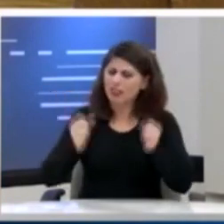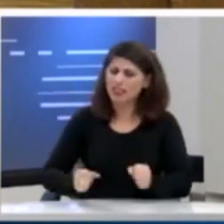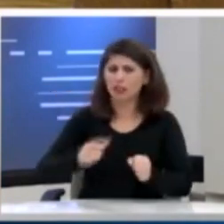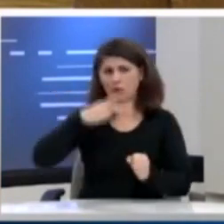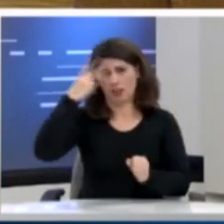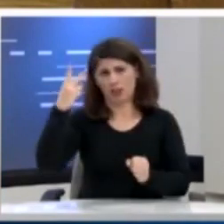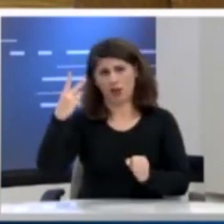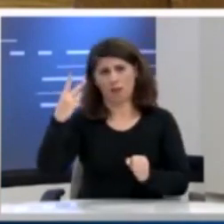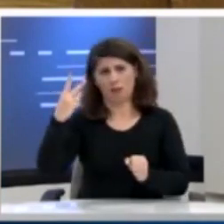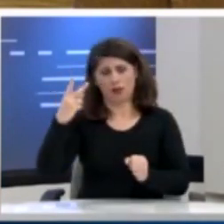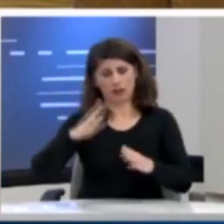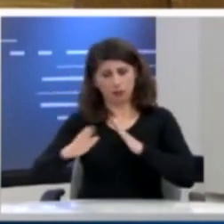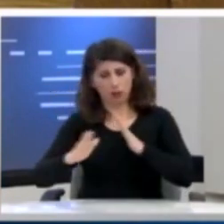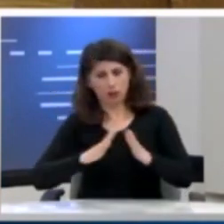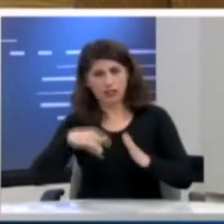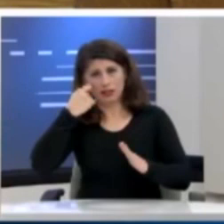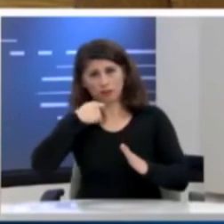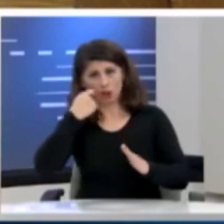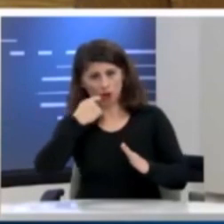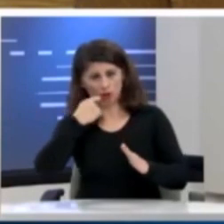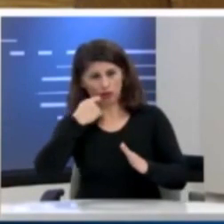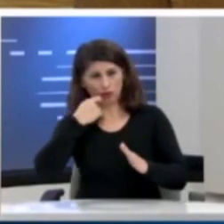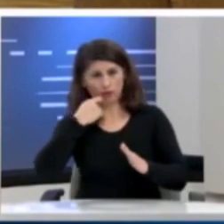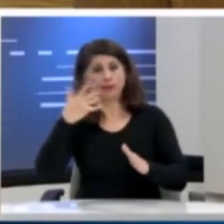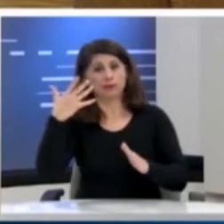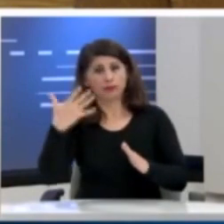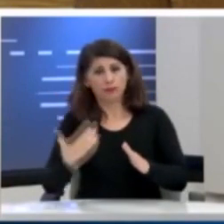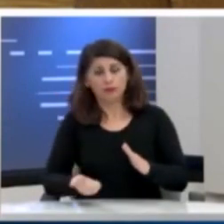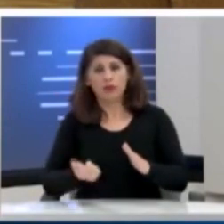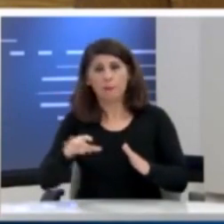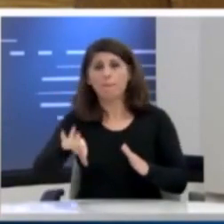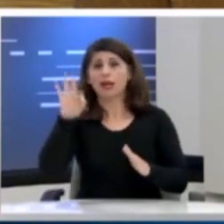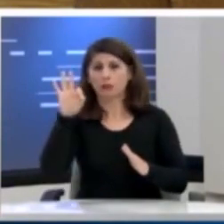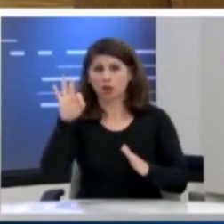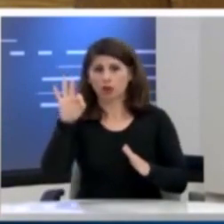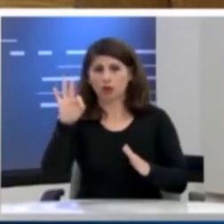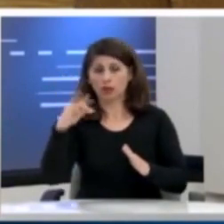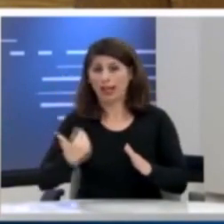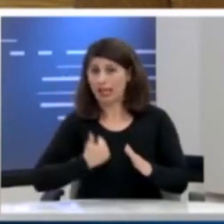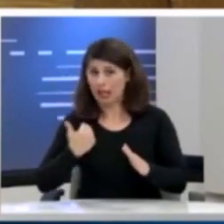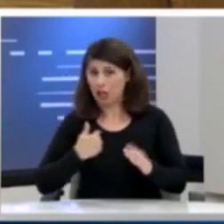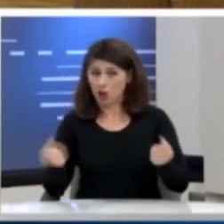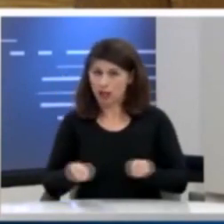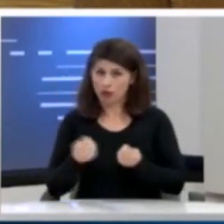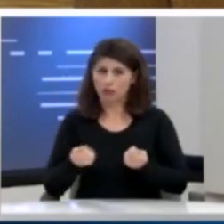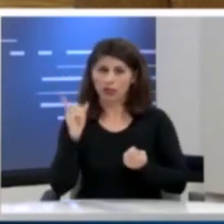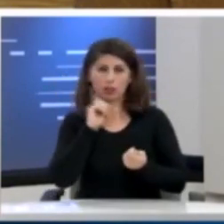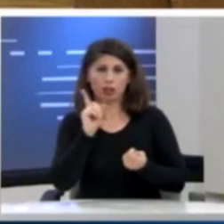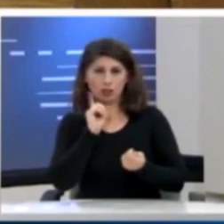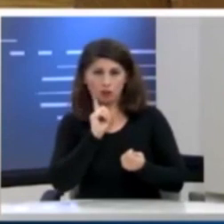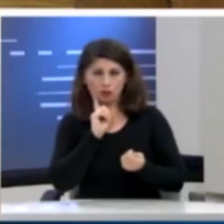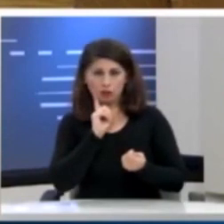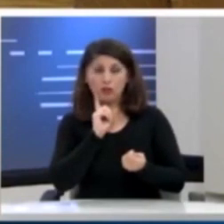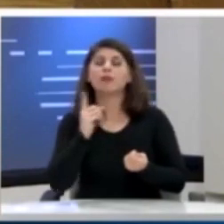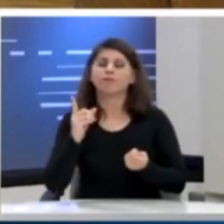το δικαίωμά τους στην προστασία της μητρότητας. Υπάρχουν περιπτώσεις νέων εργαζομένων γυναικών